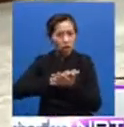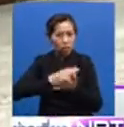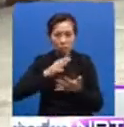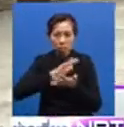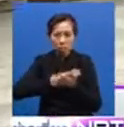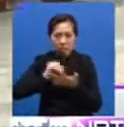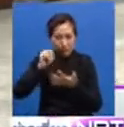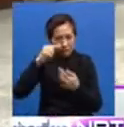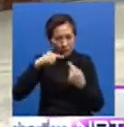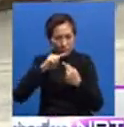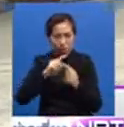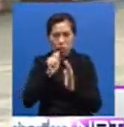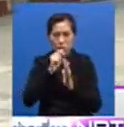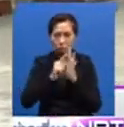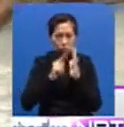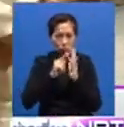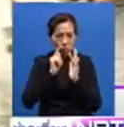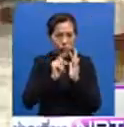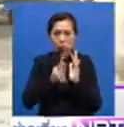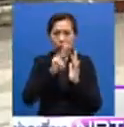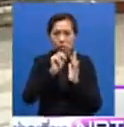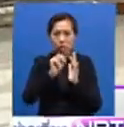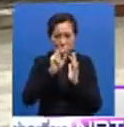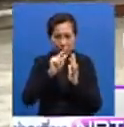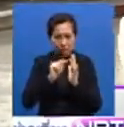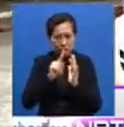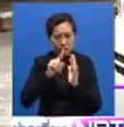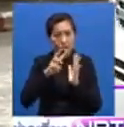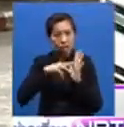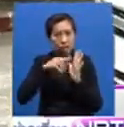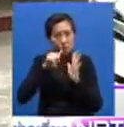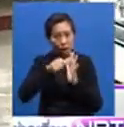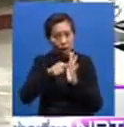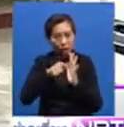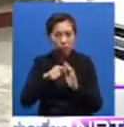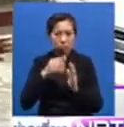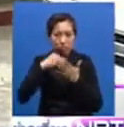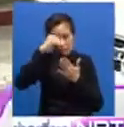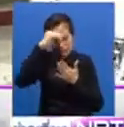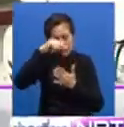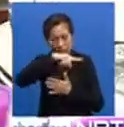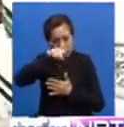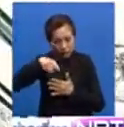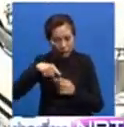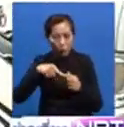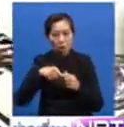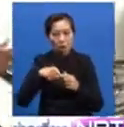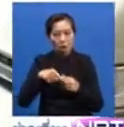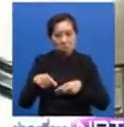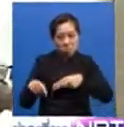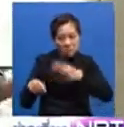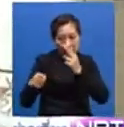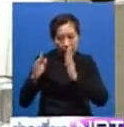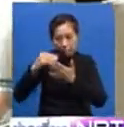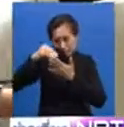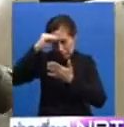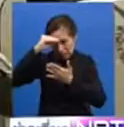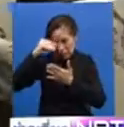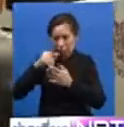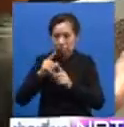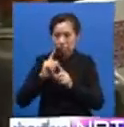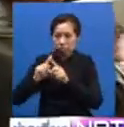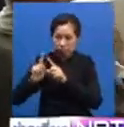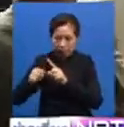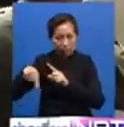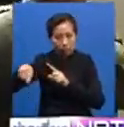ราชมงคลภาคตะวันออกวิทยาเขตอุเทนถวายที่ตกเป็นผู้ต้องหาร่วมกันฆ่านักศึกษาต่างสถาบันจำนวน 5